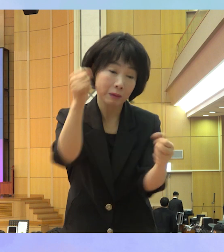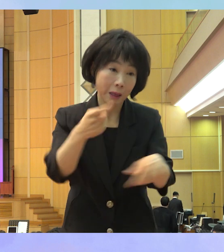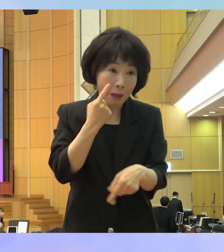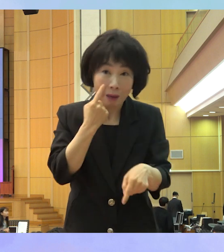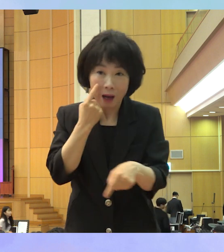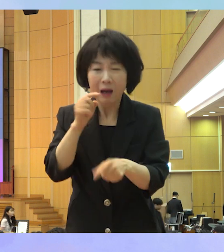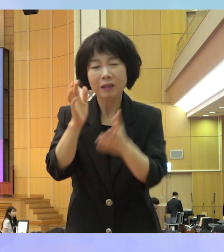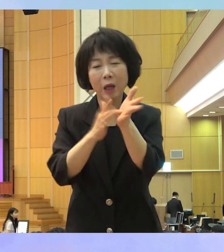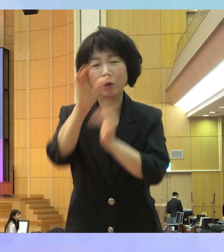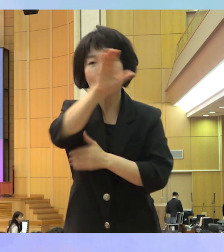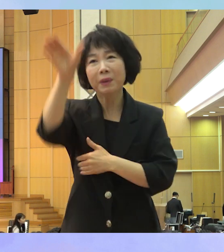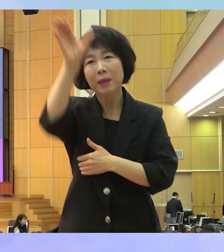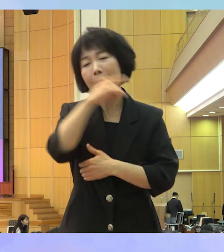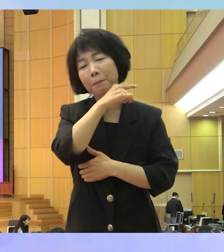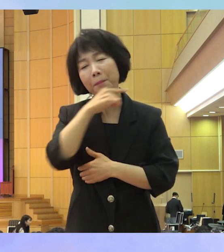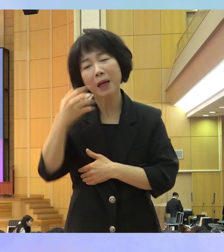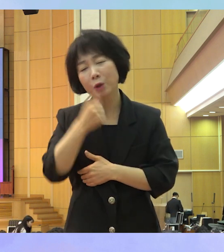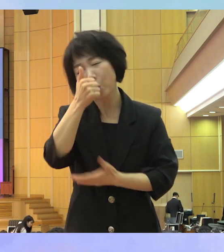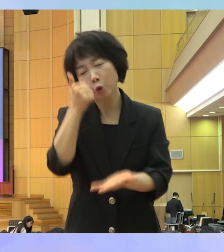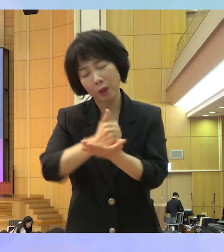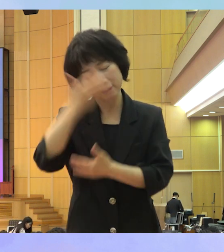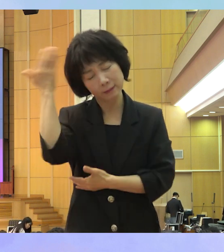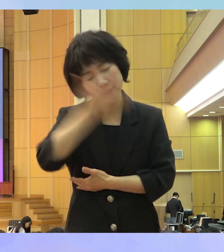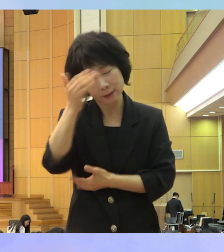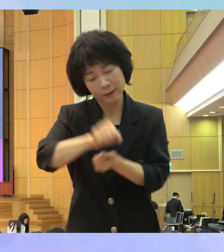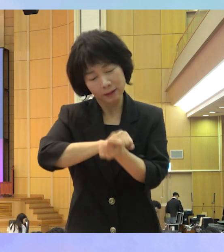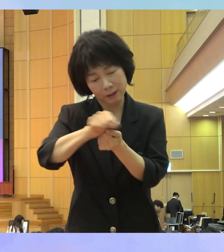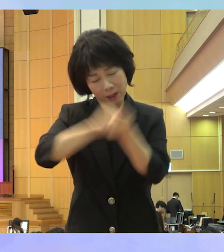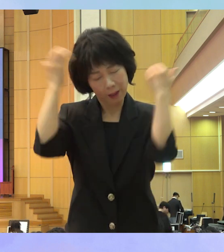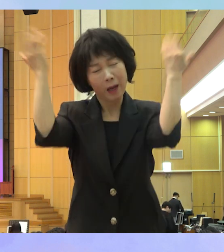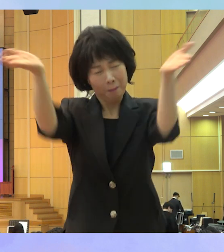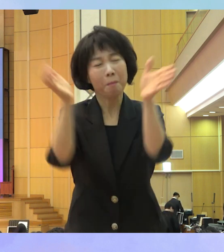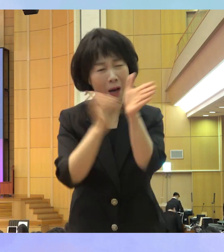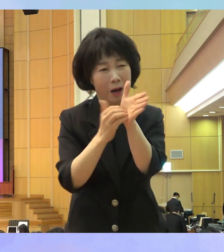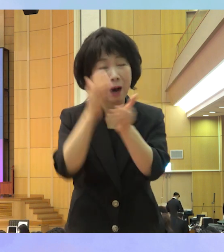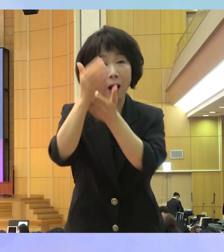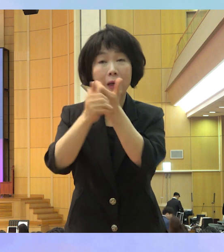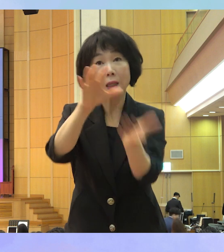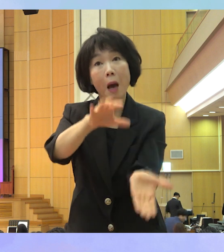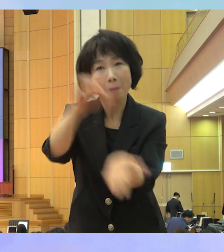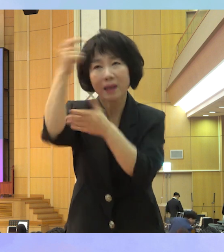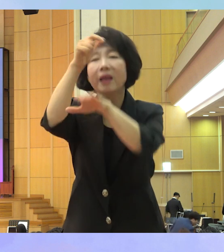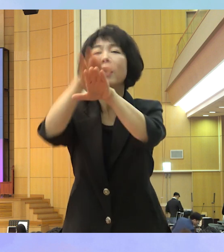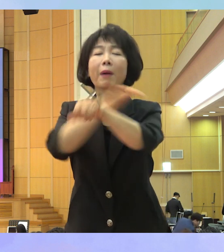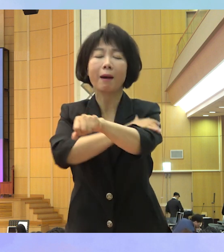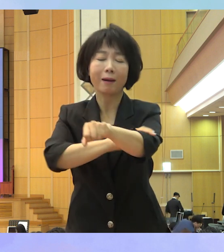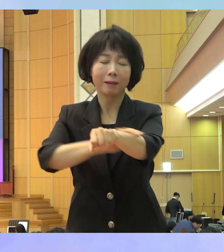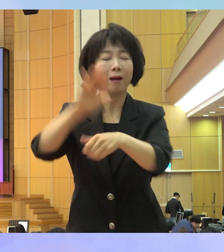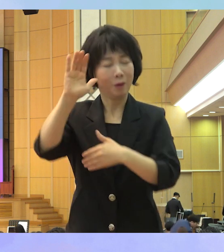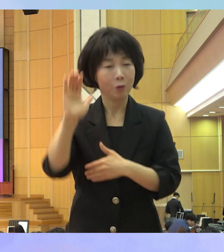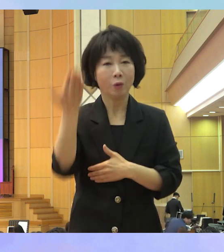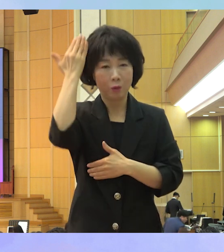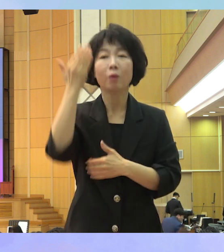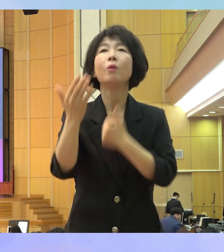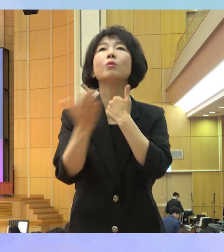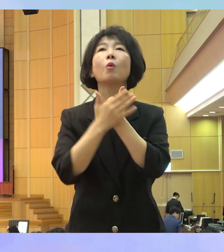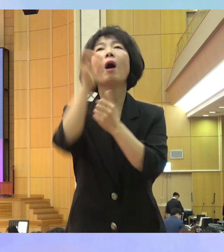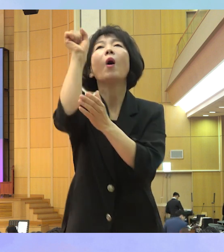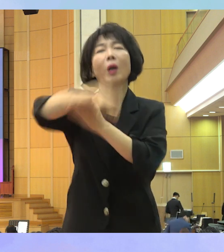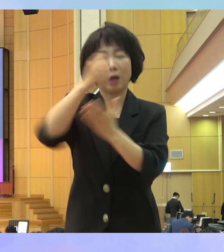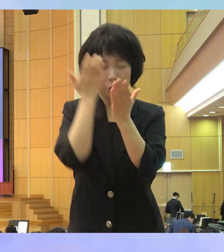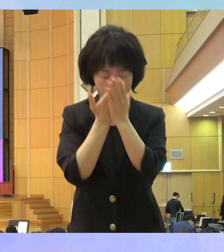시간도 십자가에 보혈로 씻어주시고 정결케 해주셔서 하나님이 받으신 시간 산제사 영적 예배가 되게 주님